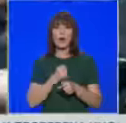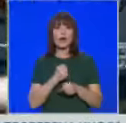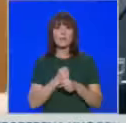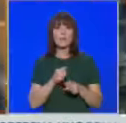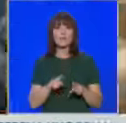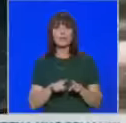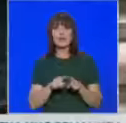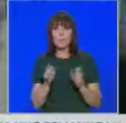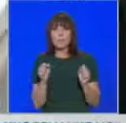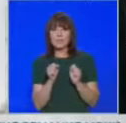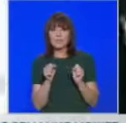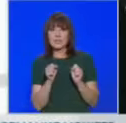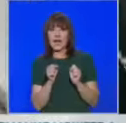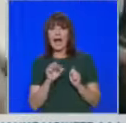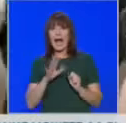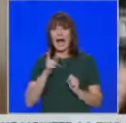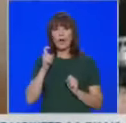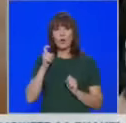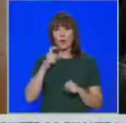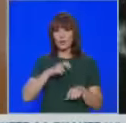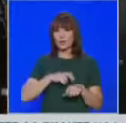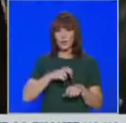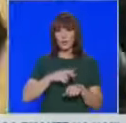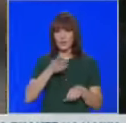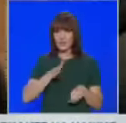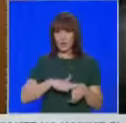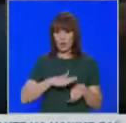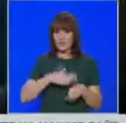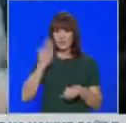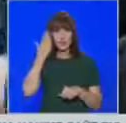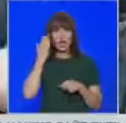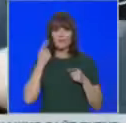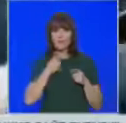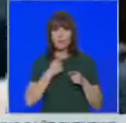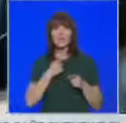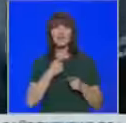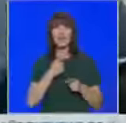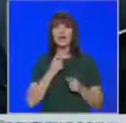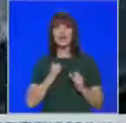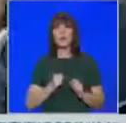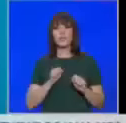страх. Ако вината на Георги Георгиев бъде доказана, го заплашват до 10 години затвор.